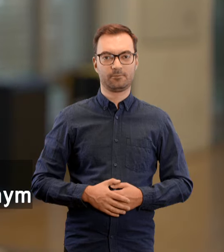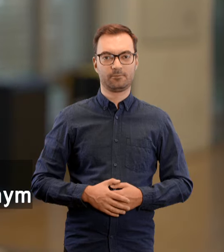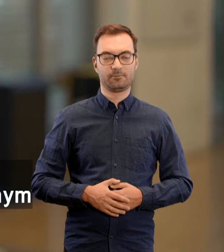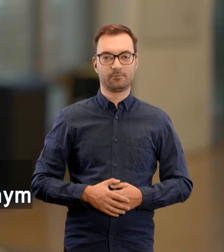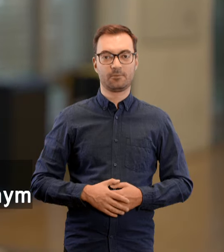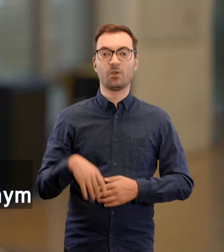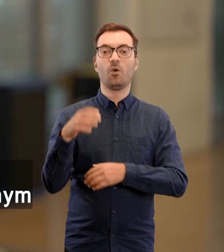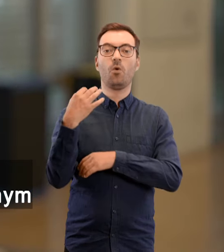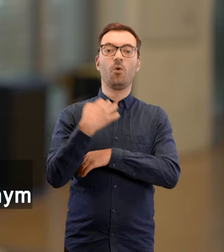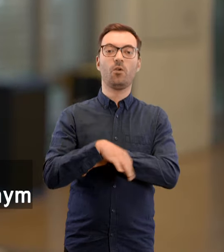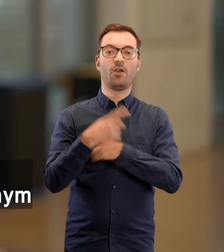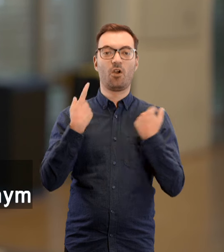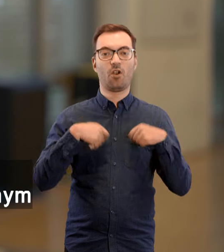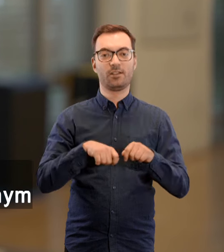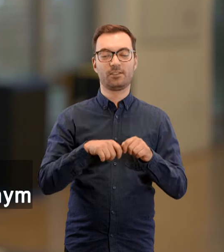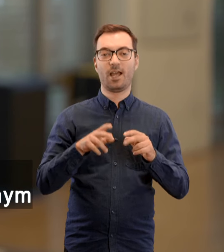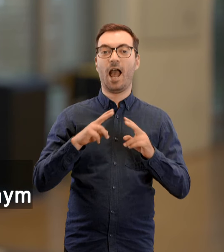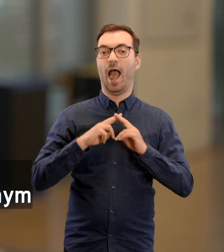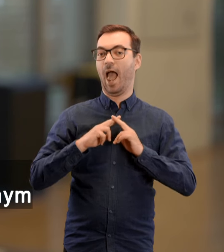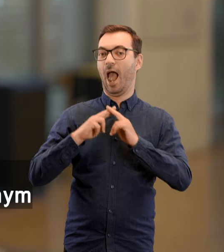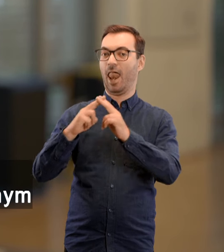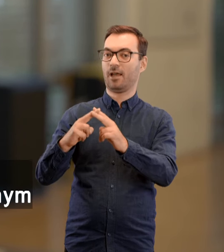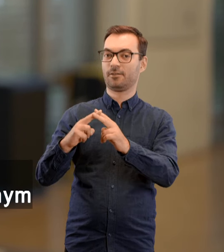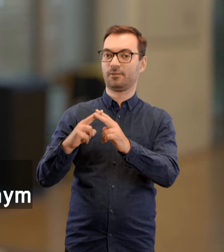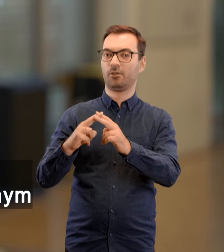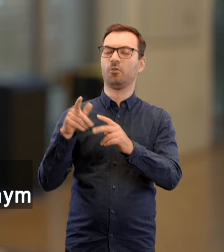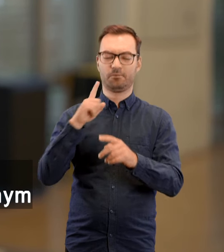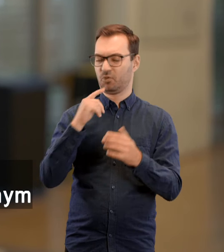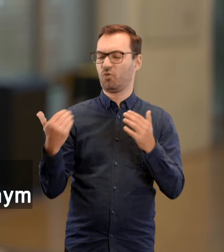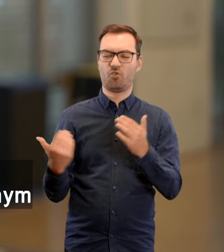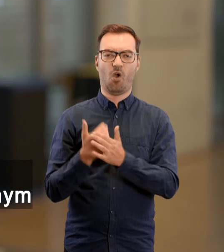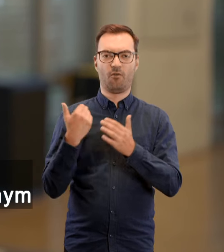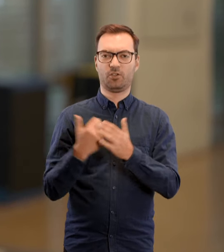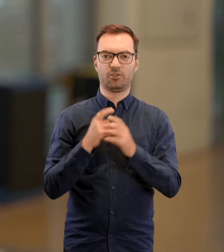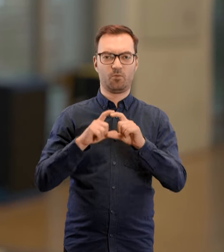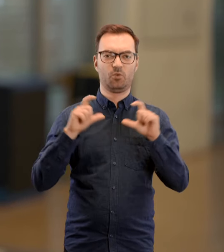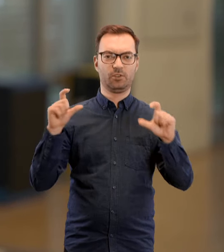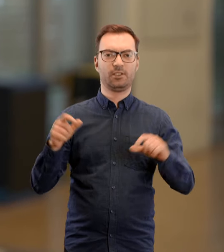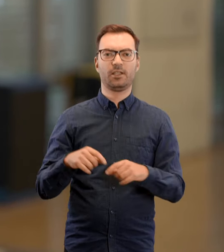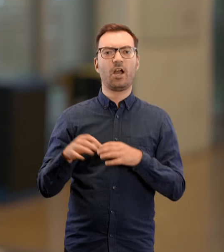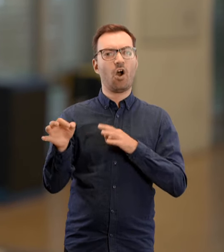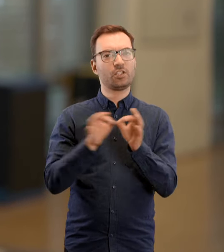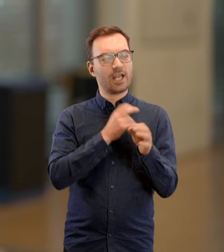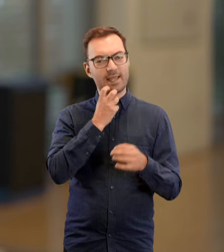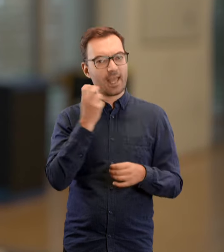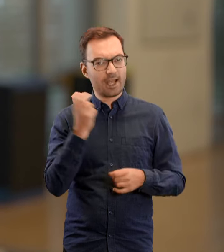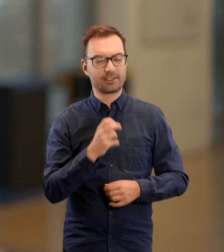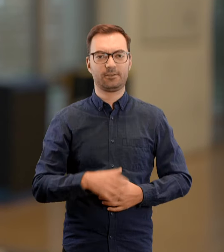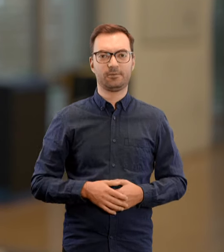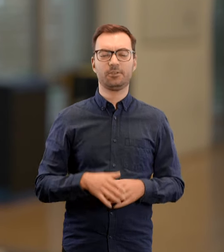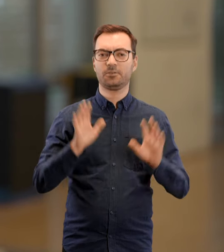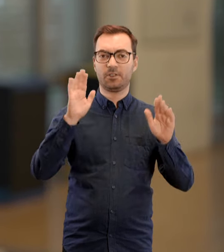Hala Uniwersytetu Rolniczego jest budynkiem nowoczesnym, energooszczędnym i już na